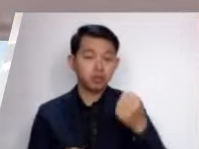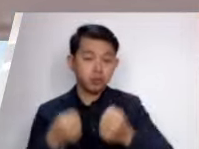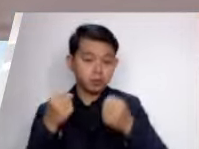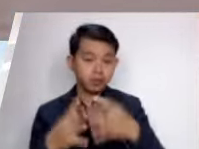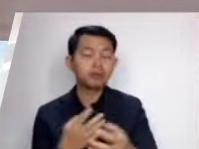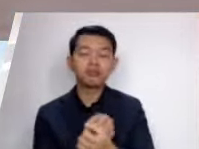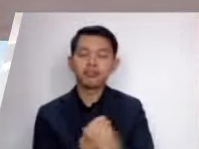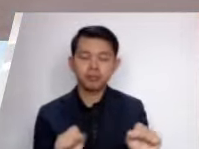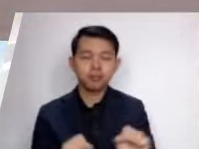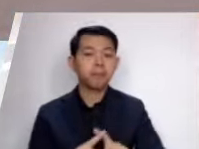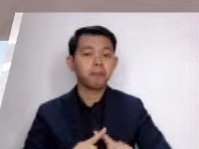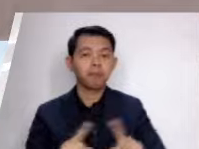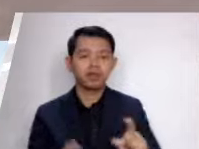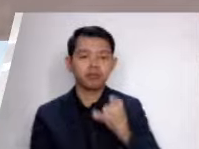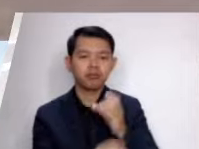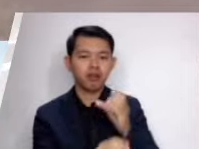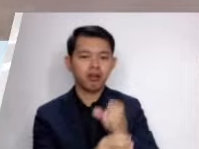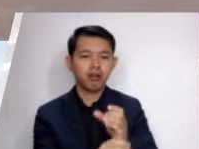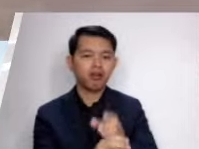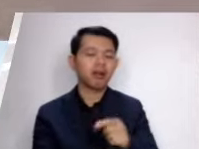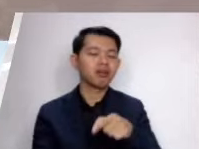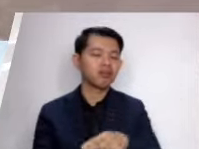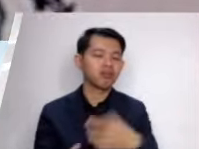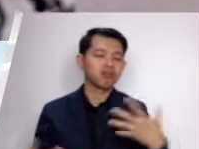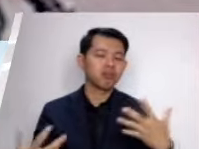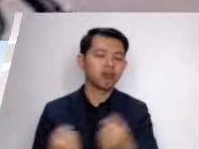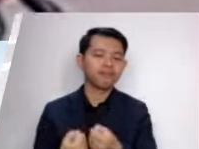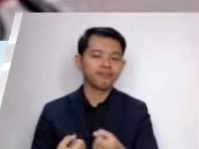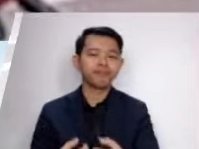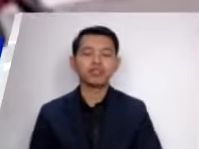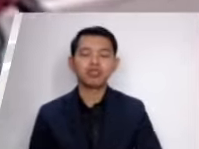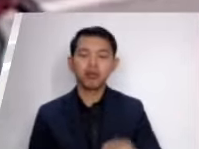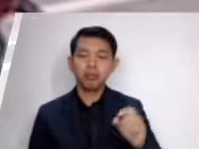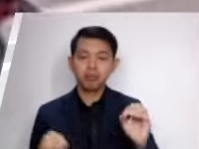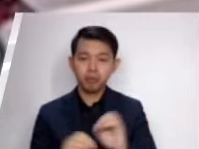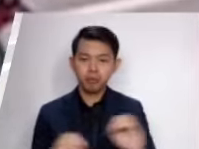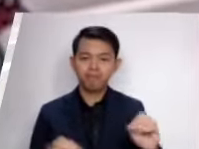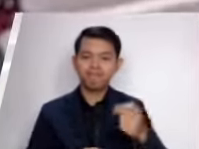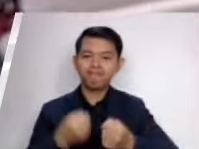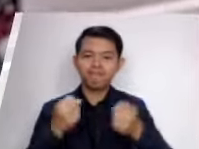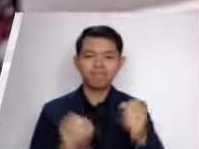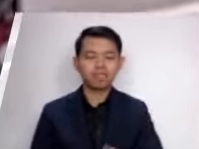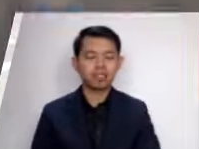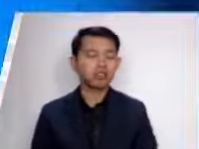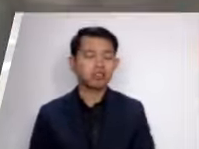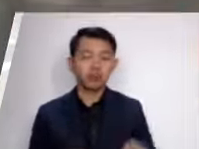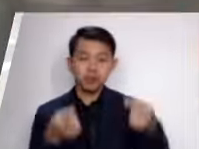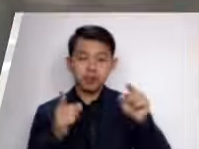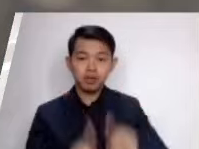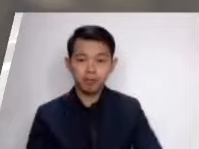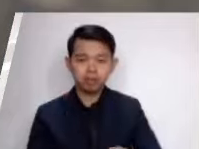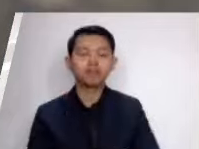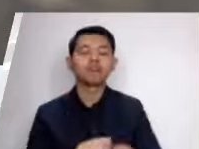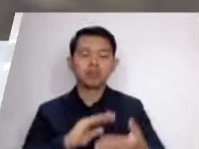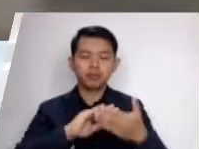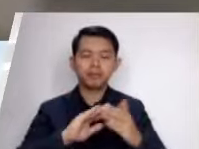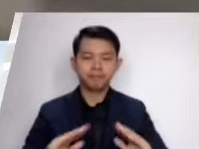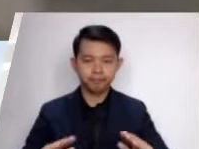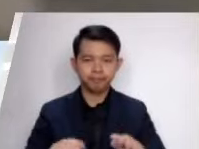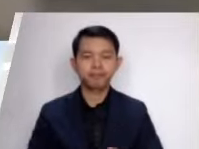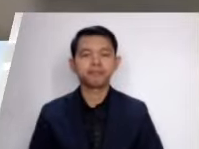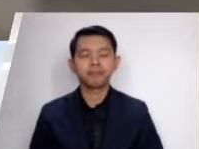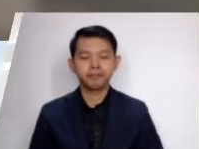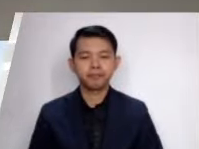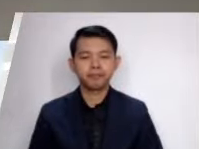nakaparadang kotse ang naatrasan. Wala naman itong sakay. Nauwi sa areglo ang aksidente. Sirang donation box at